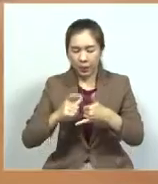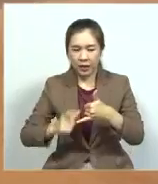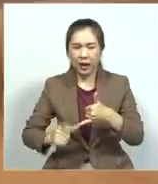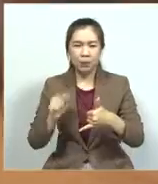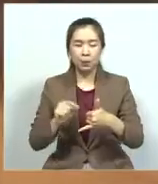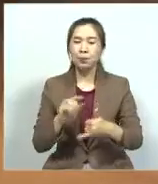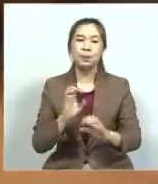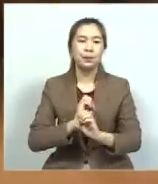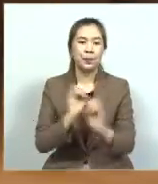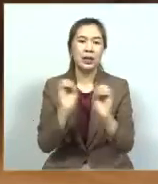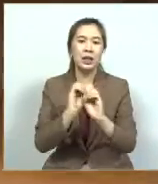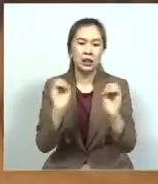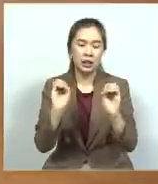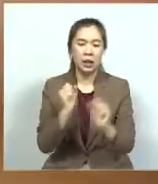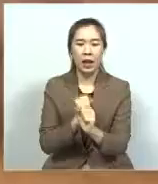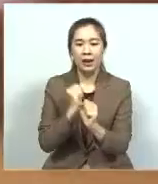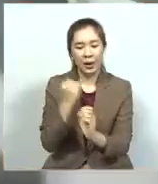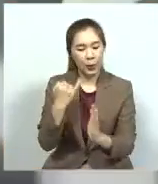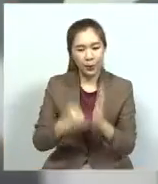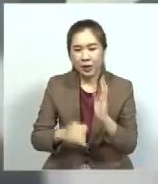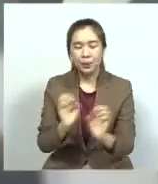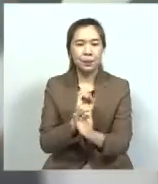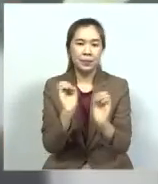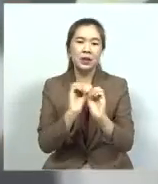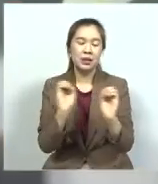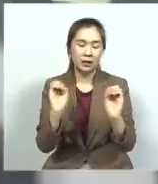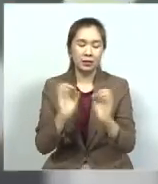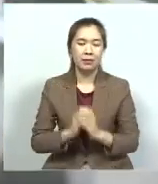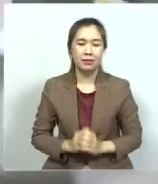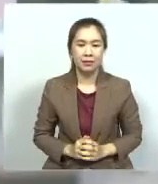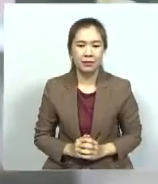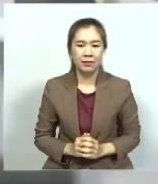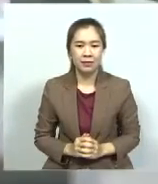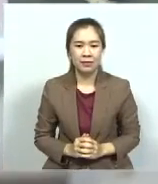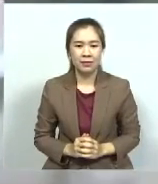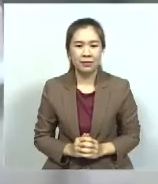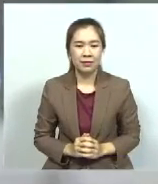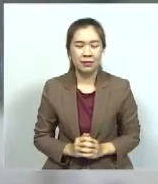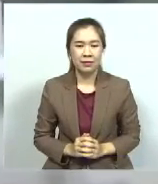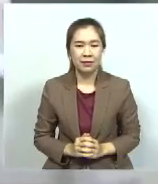ษณะแบบนี้มาก่อนไม่เคยพบการกระทำความผิดอื่นๆในประวัติอีกด้วย